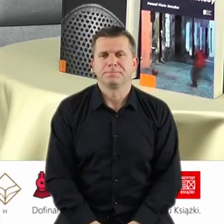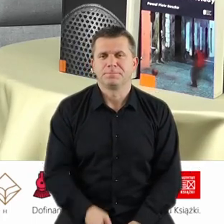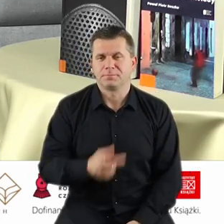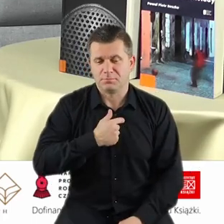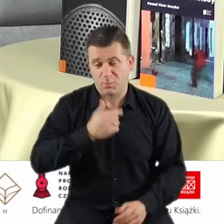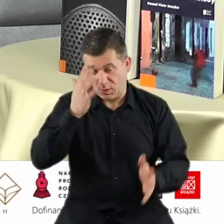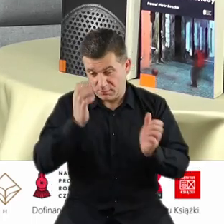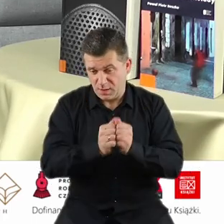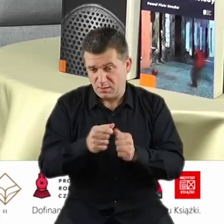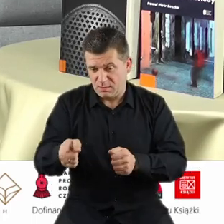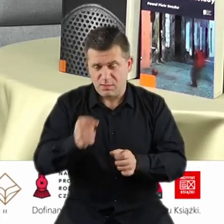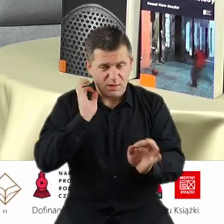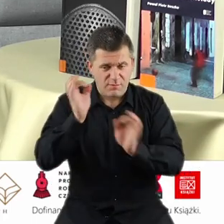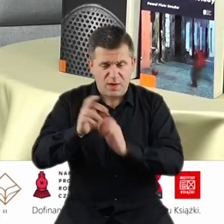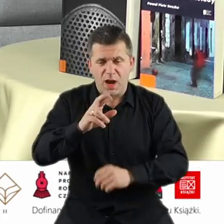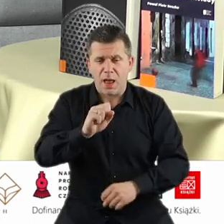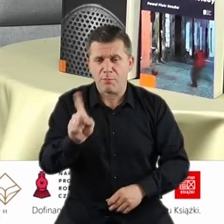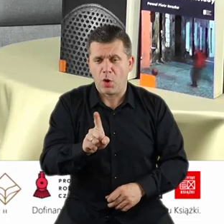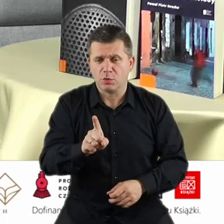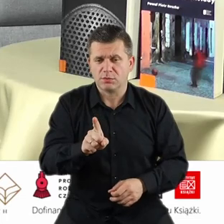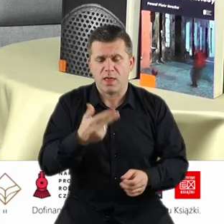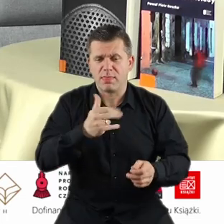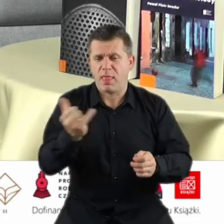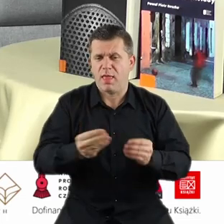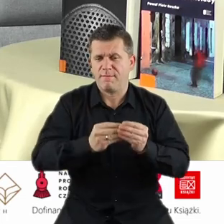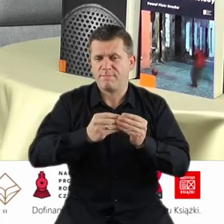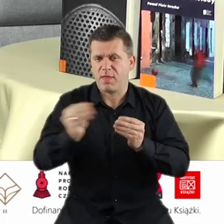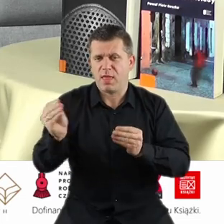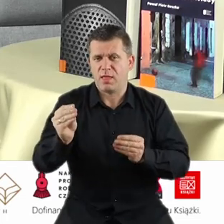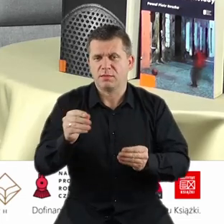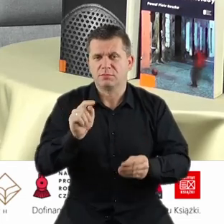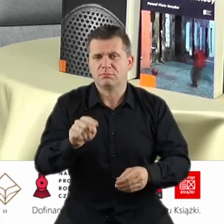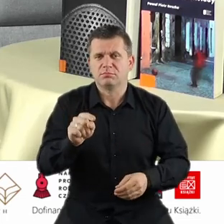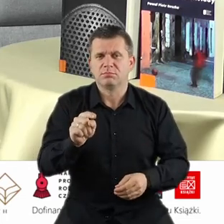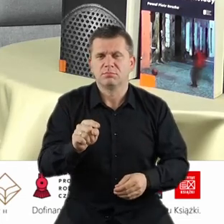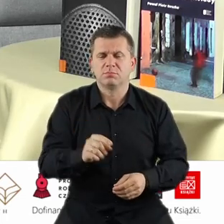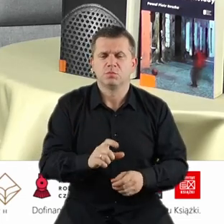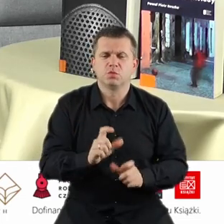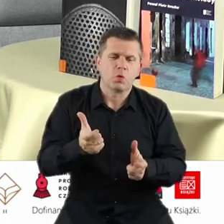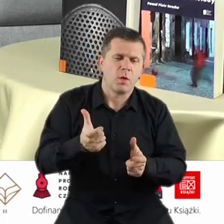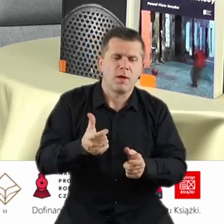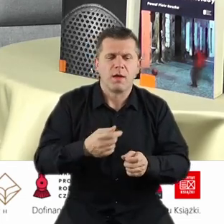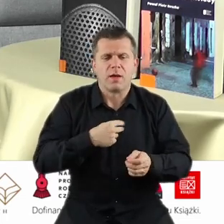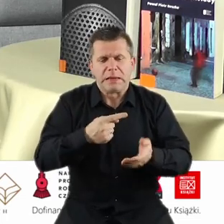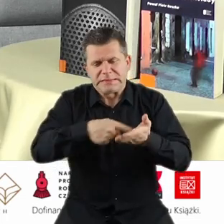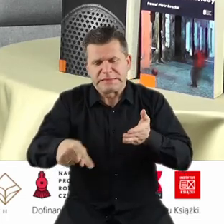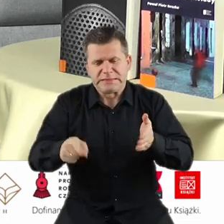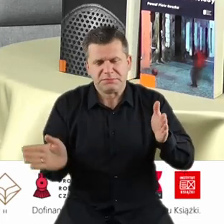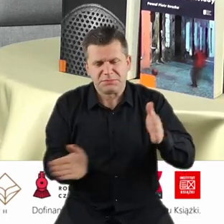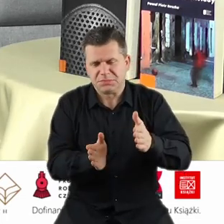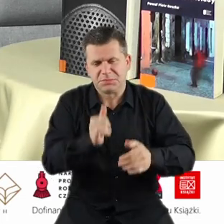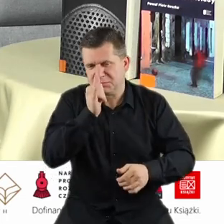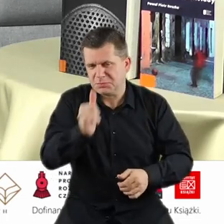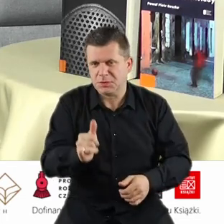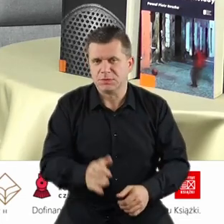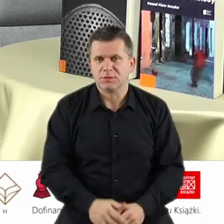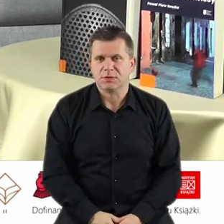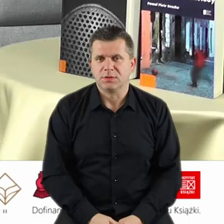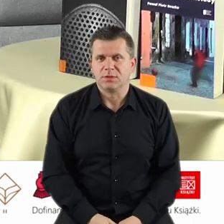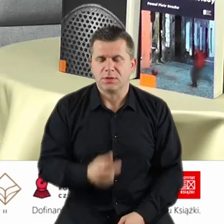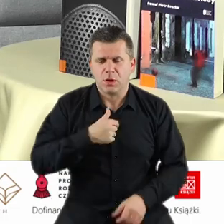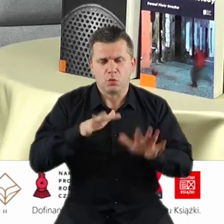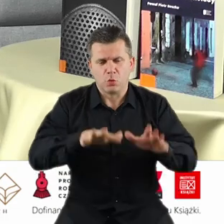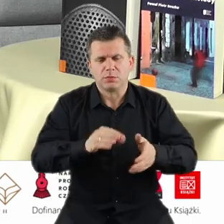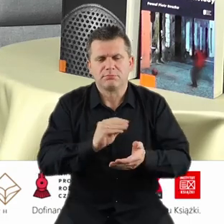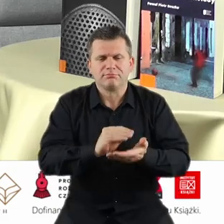I stopniowo odkrywałem, że reportaż jest takim gatunkiem, w którym można powiedzieć najwięcej i nikt mi tam za bardzo nie wyrzuci nic. Poza tym